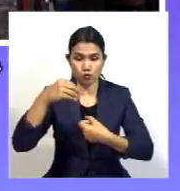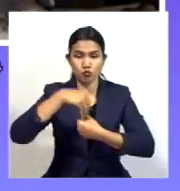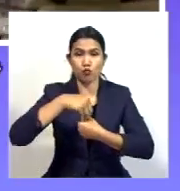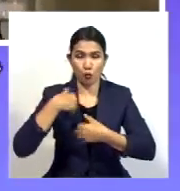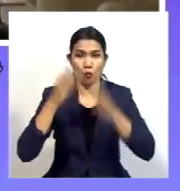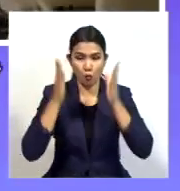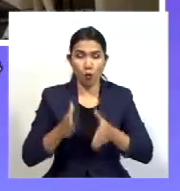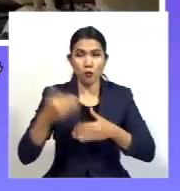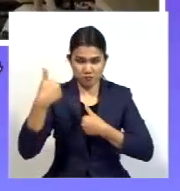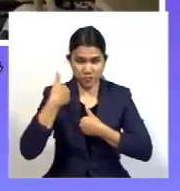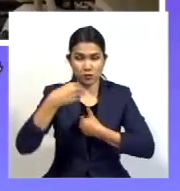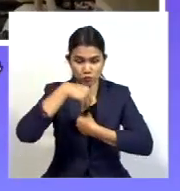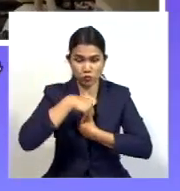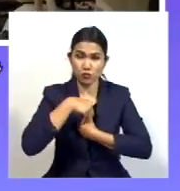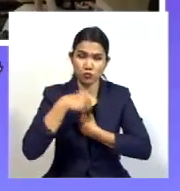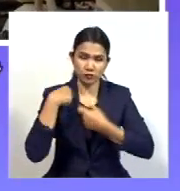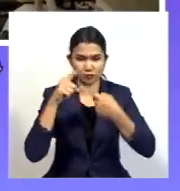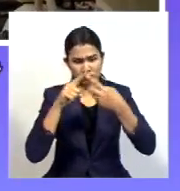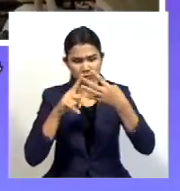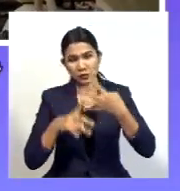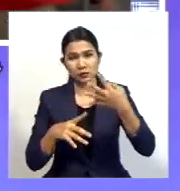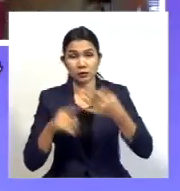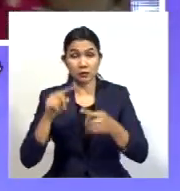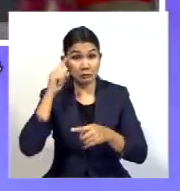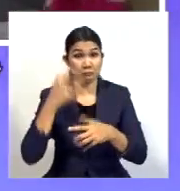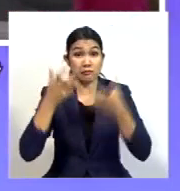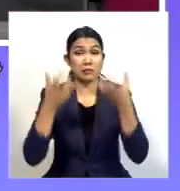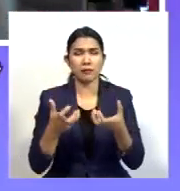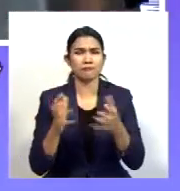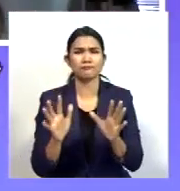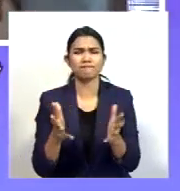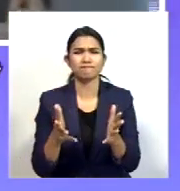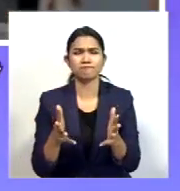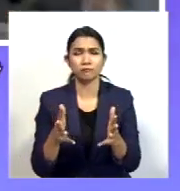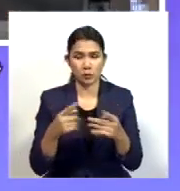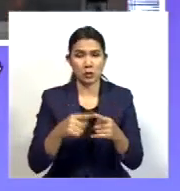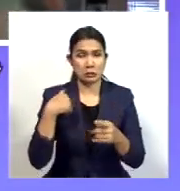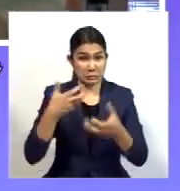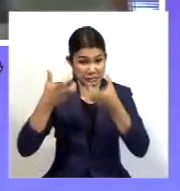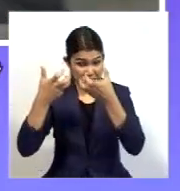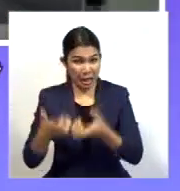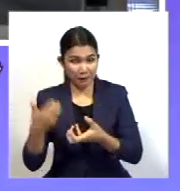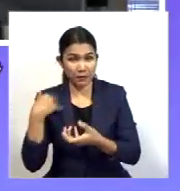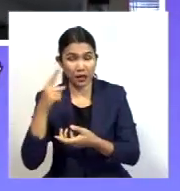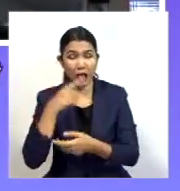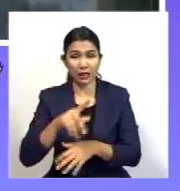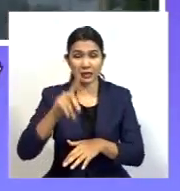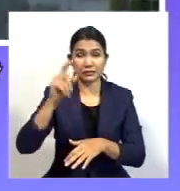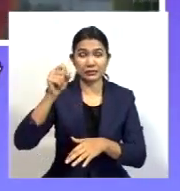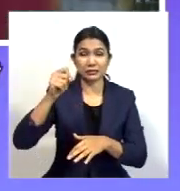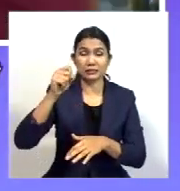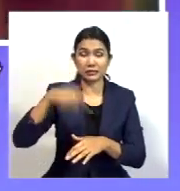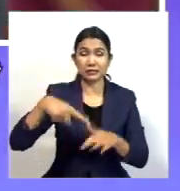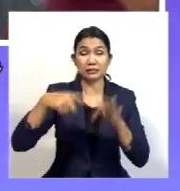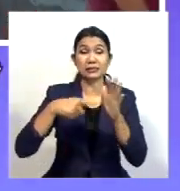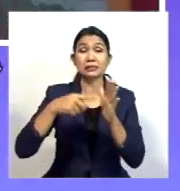ะครับ4-5ตัวซึ่งอาจจะไม่ได้รุนแรงเท่าไหร่แล้วก็จะมีเชื้อที่รุนแรงก็คือซาร์สแล้วก็เมอร์สเพราะฉะนั้น